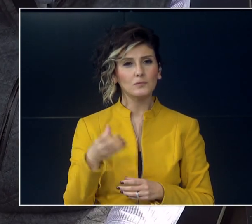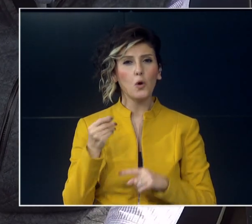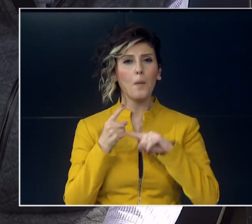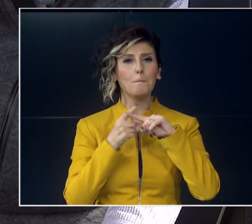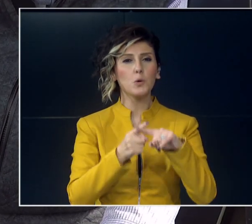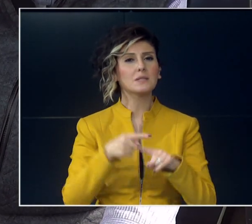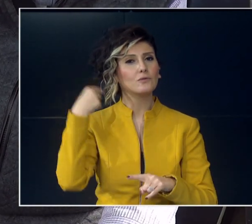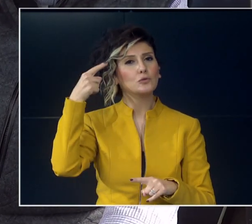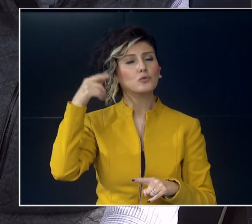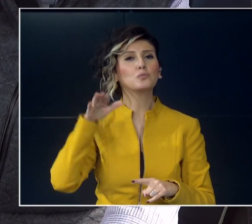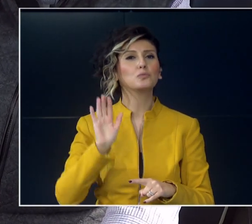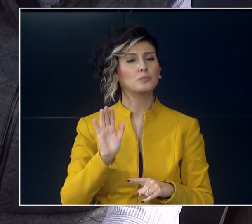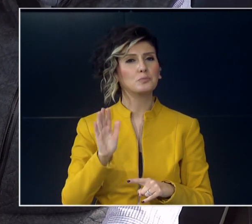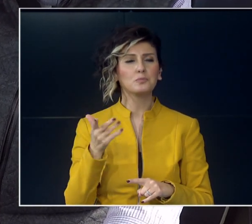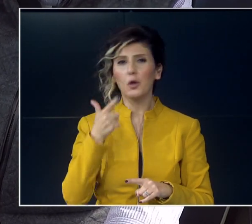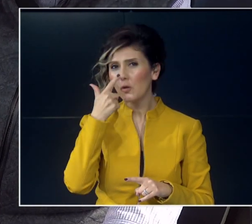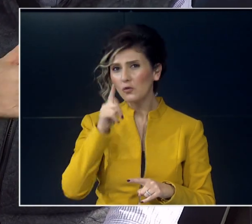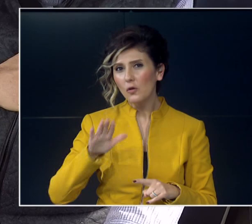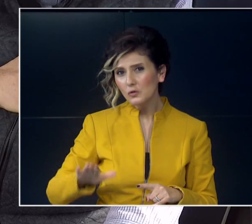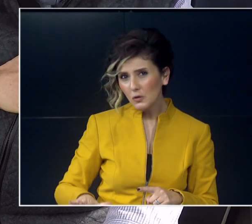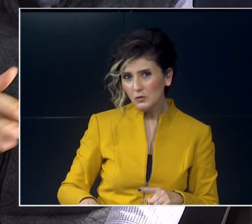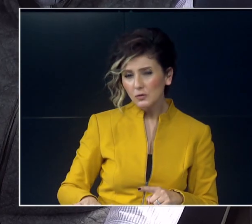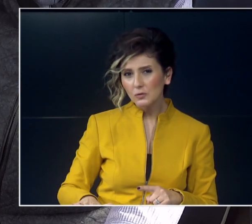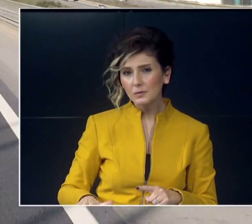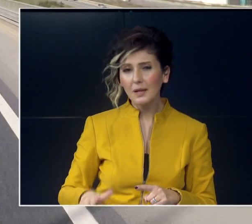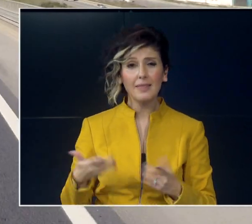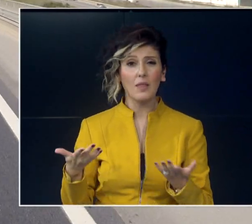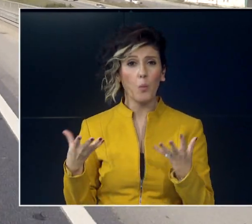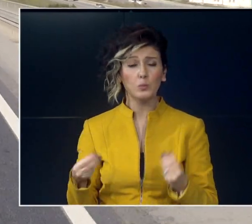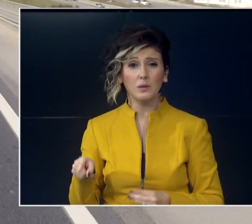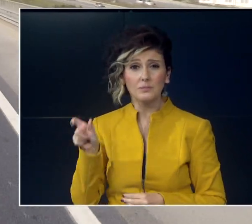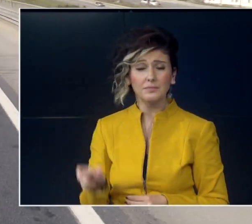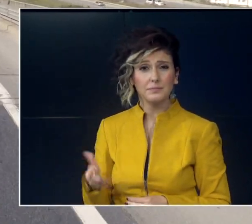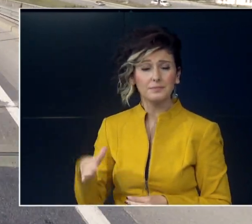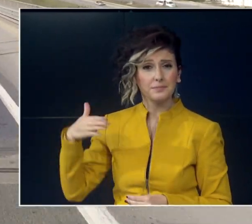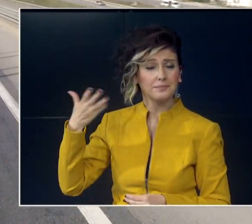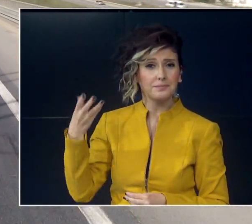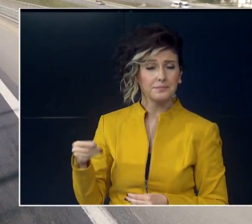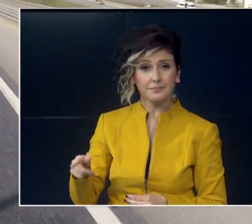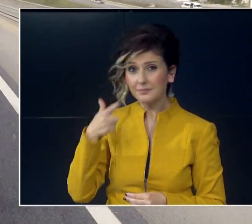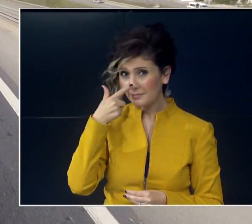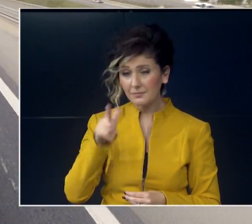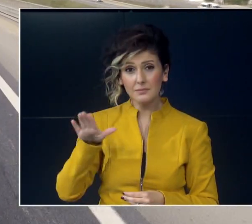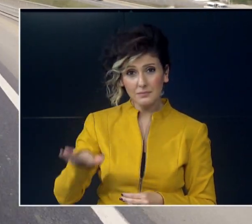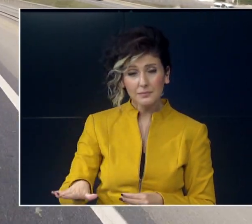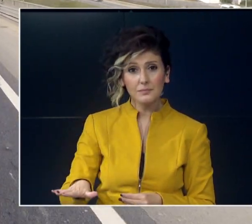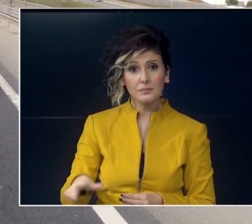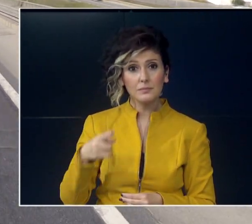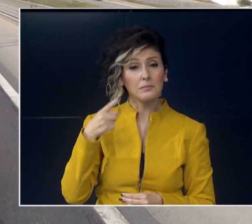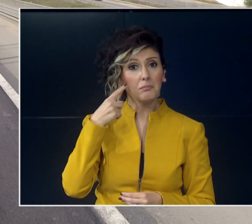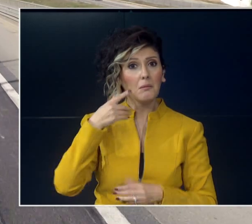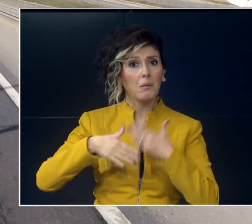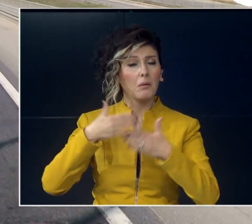pozitif düşünmüyorlar. Yani ben bir köy çocuk, bir köy çocuk ile ne olacak? Ama bir köy çocuk görebiliriz